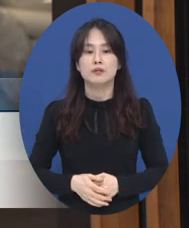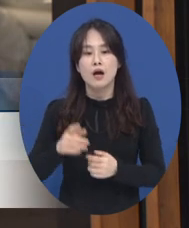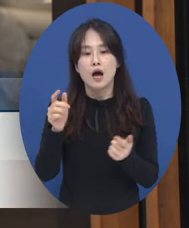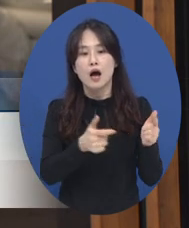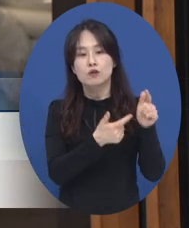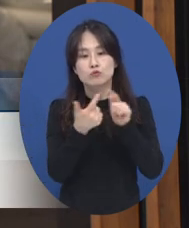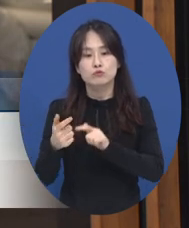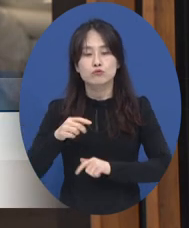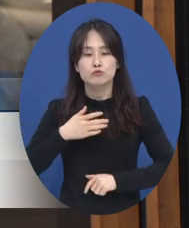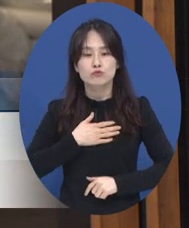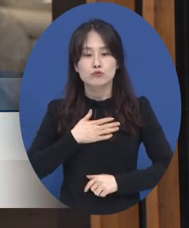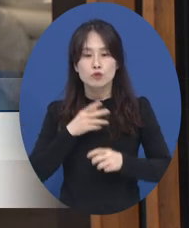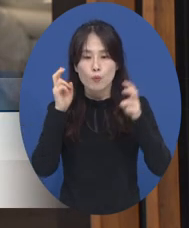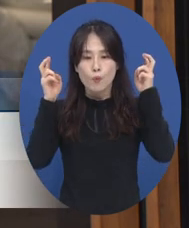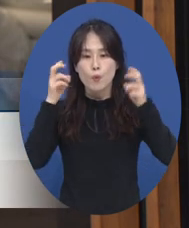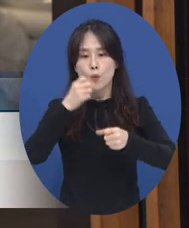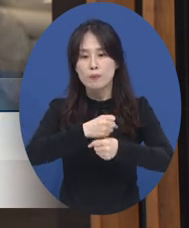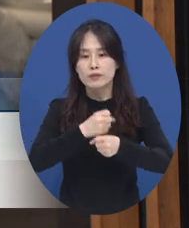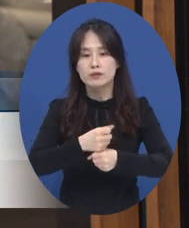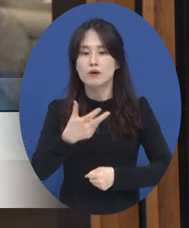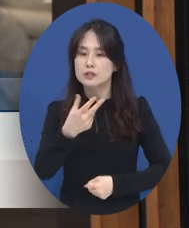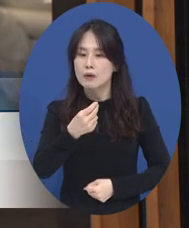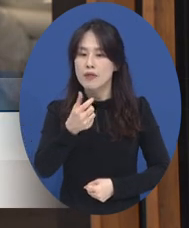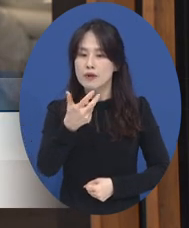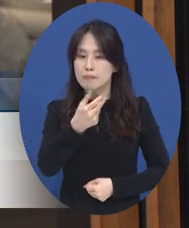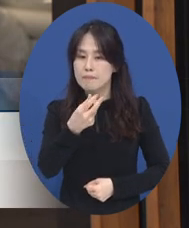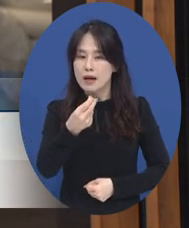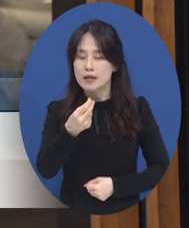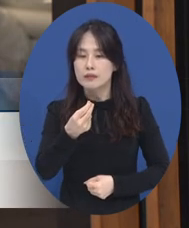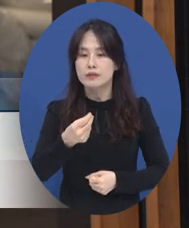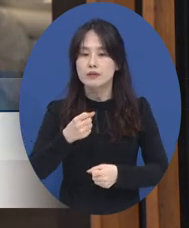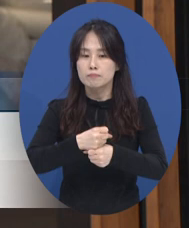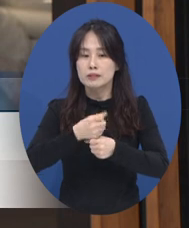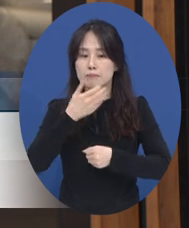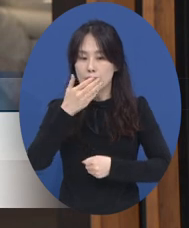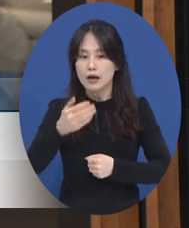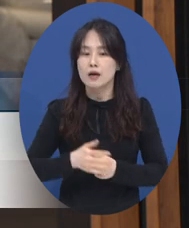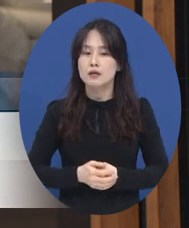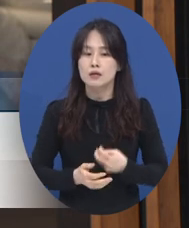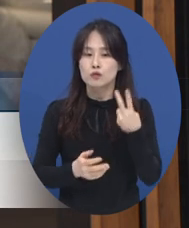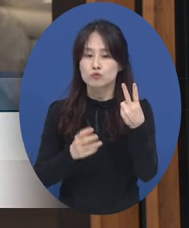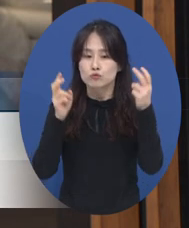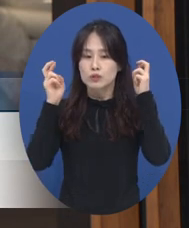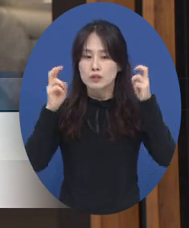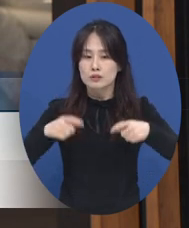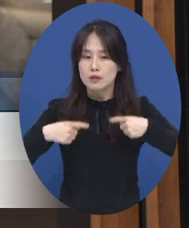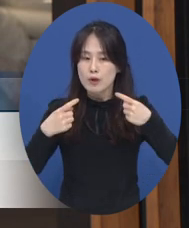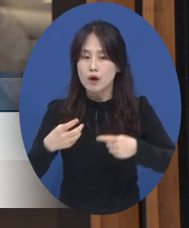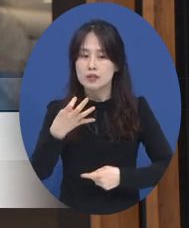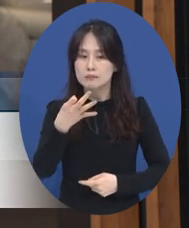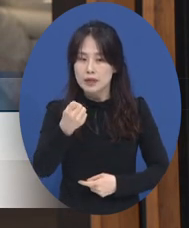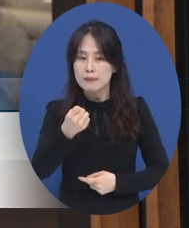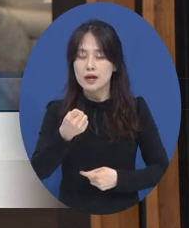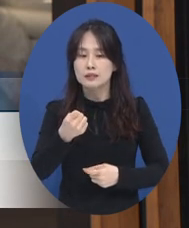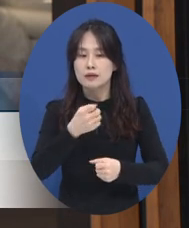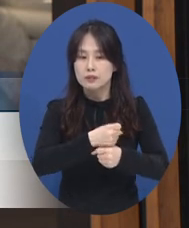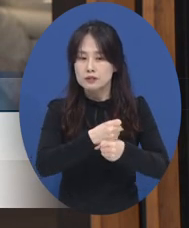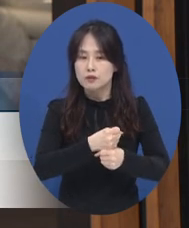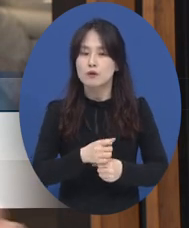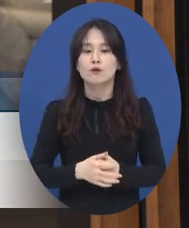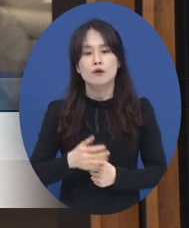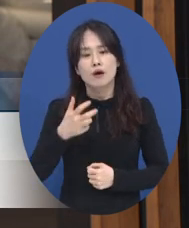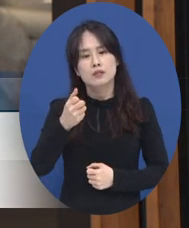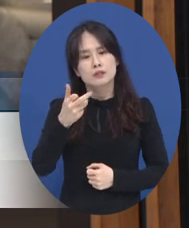일일 저희 회사에 생산하는 것만 7만 장에서 8만 장 정도로 보시고, 지금 두개 업체에서 하니까 14만 장에서 18만